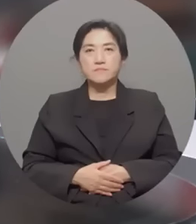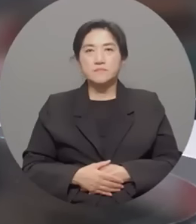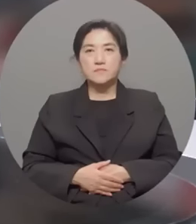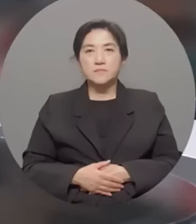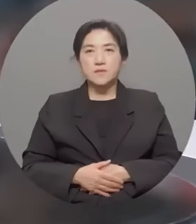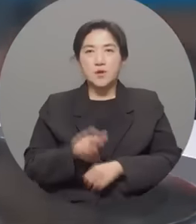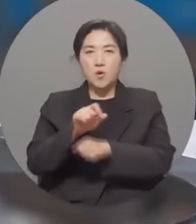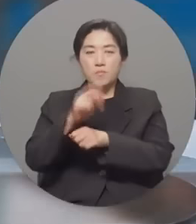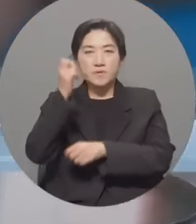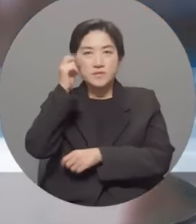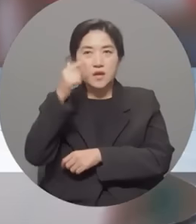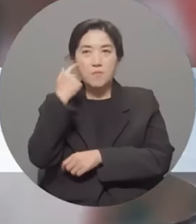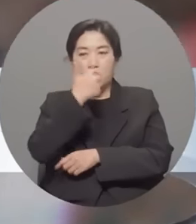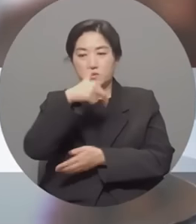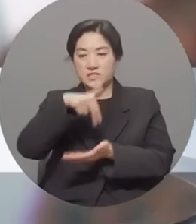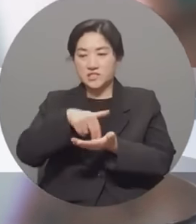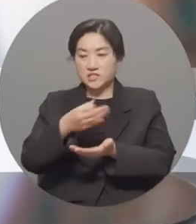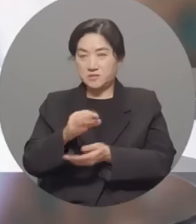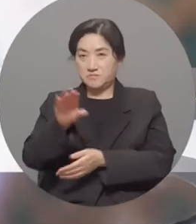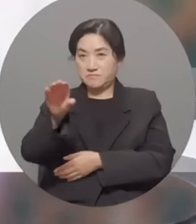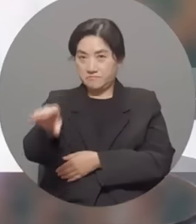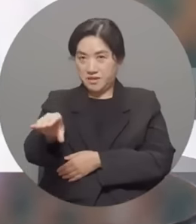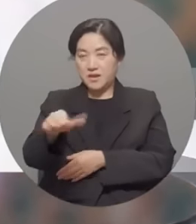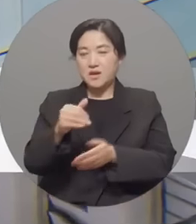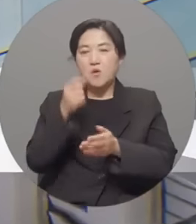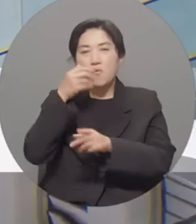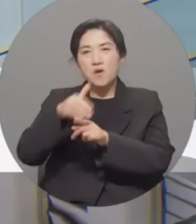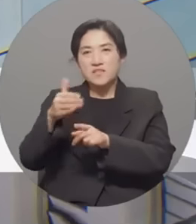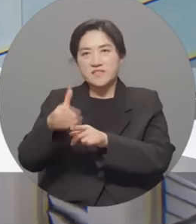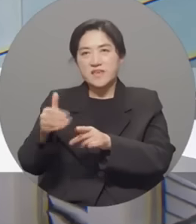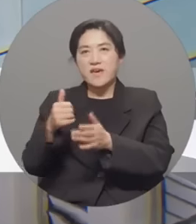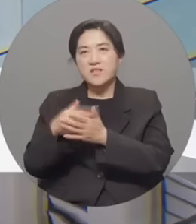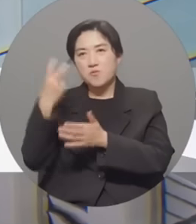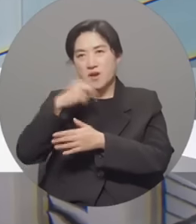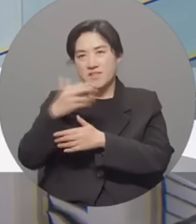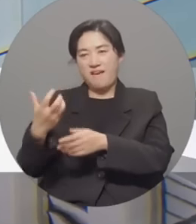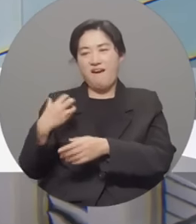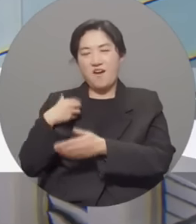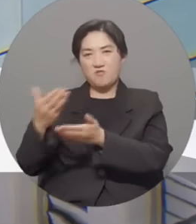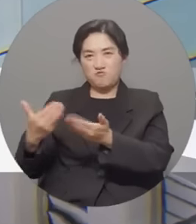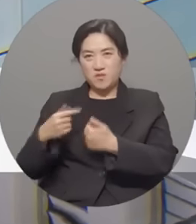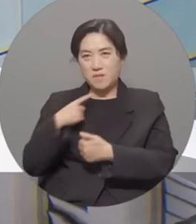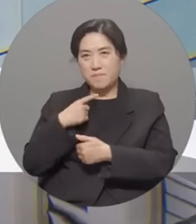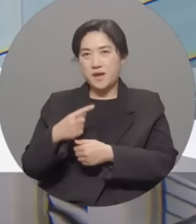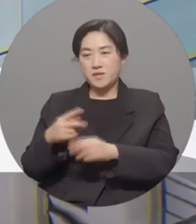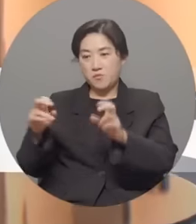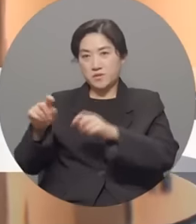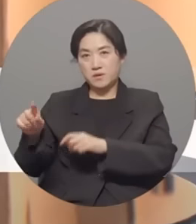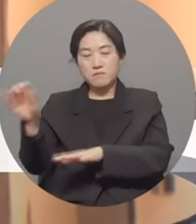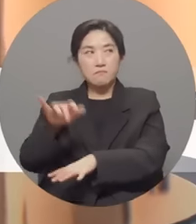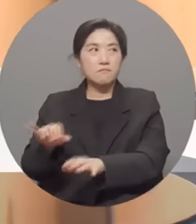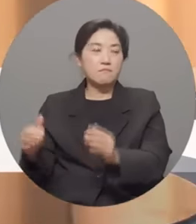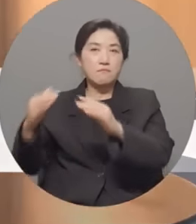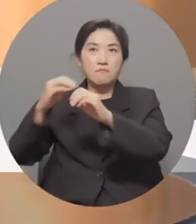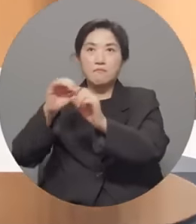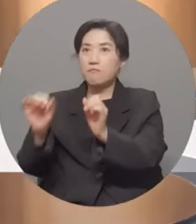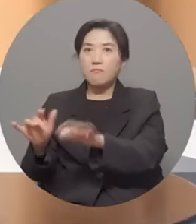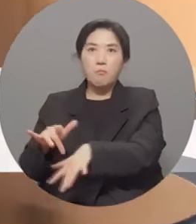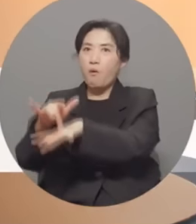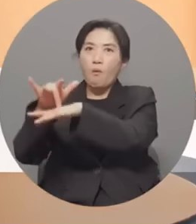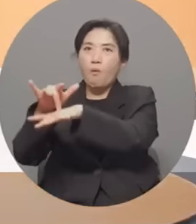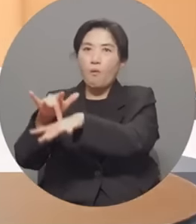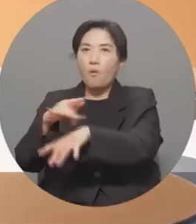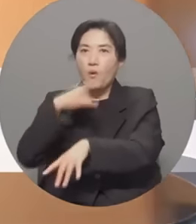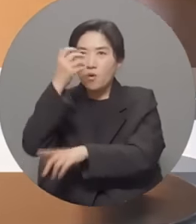오피스텔의 보증금을 맡기면 월세도 챙겨주고 관리도 해주겠다던 임대관리 업체가 갑자기 사라졌습니다. 검찰